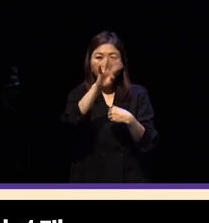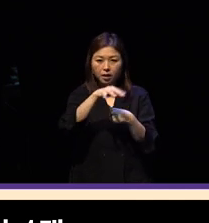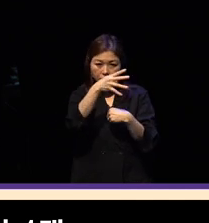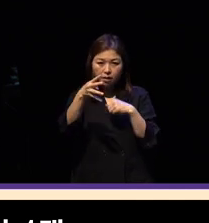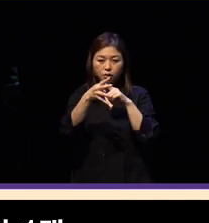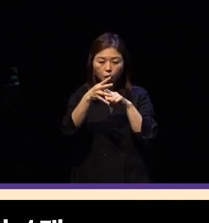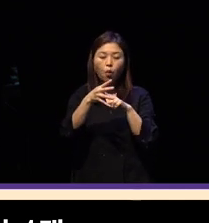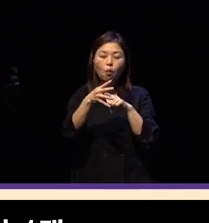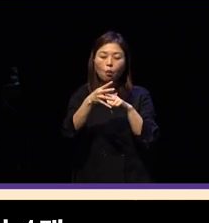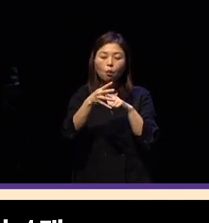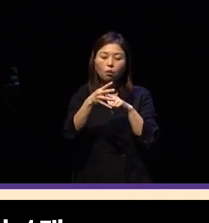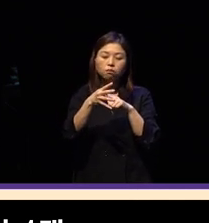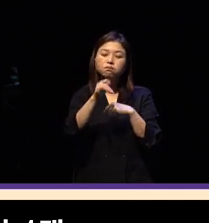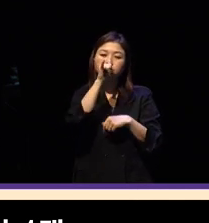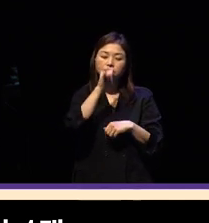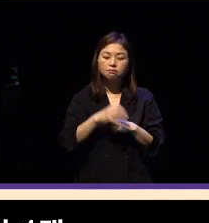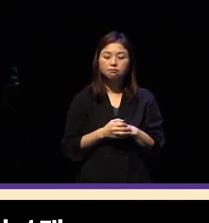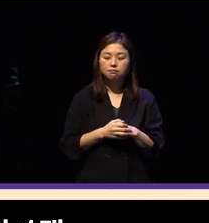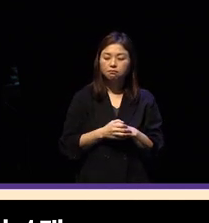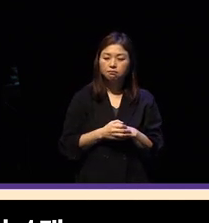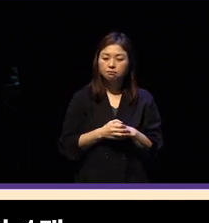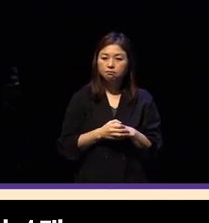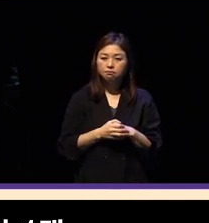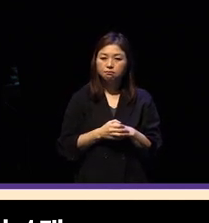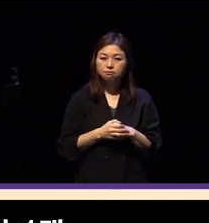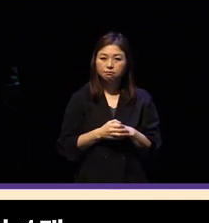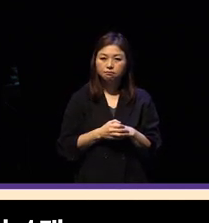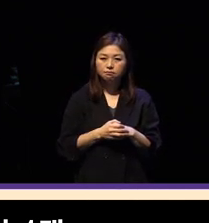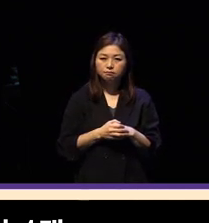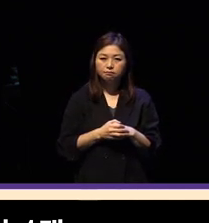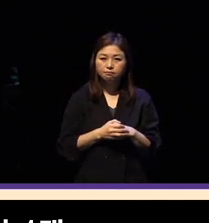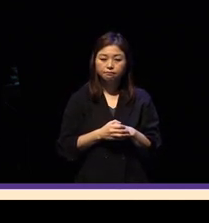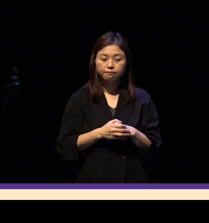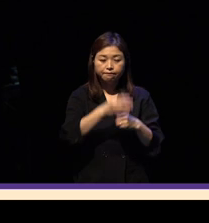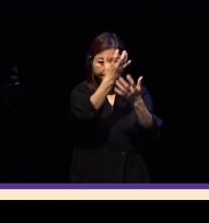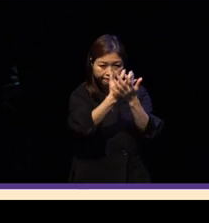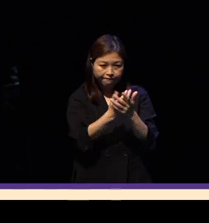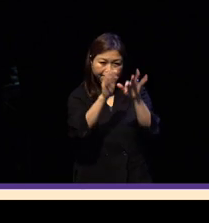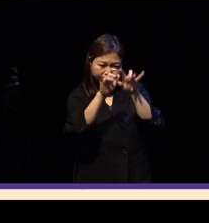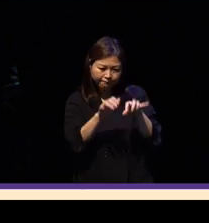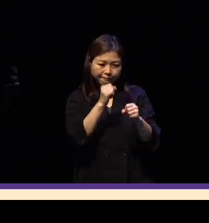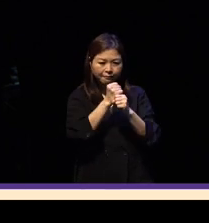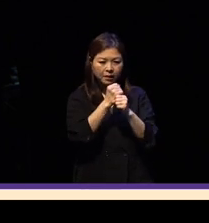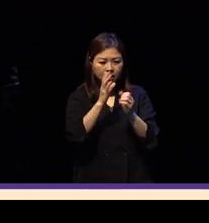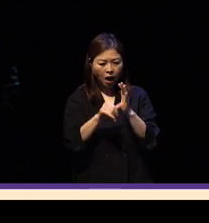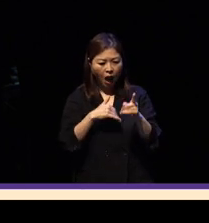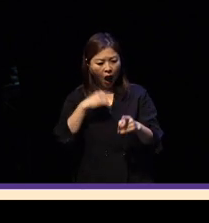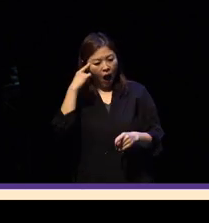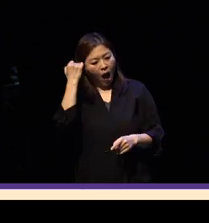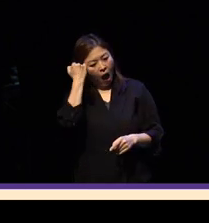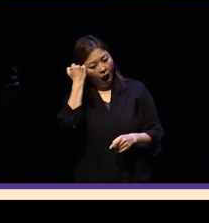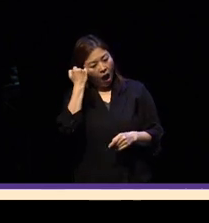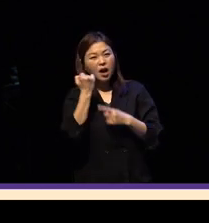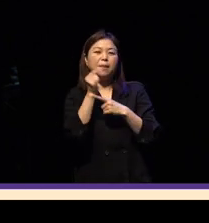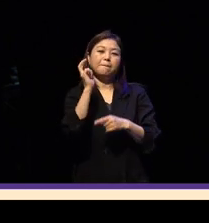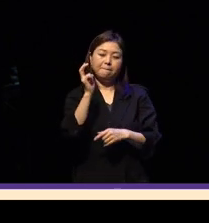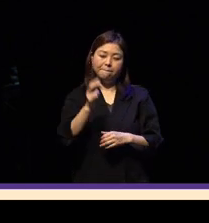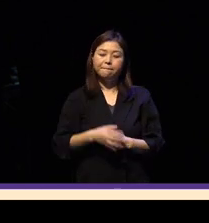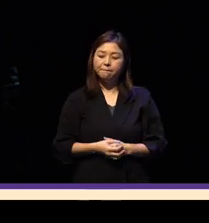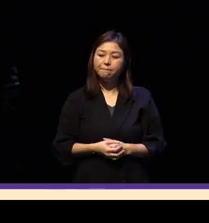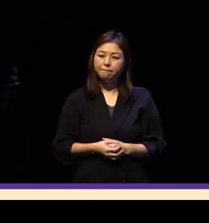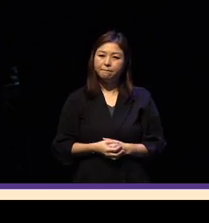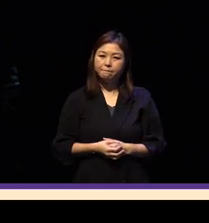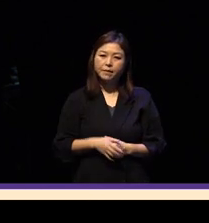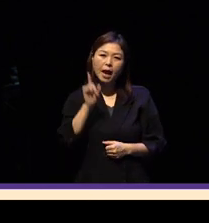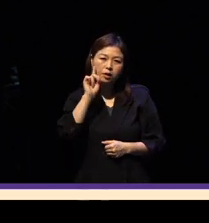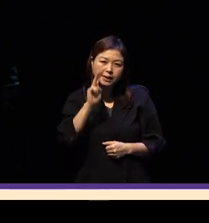나와 있습니다. 이 자료들을 한번 작성해 보시면 쉽지 않다는 것을 알 수 있으실 겁니다. 그래서